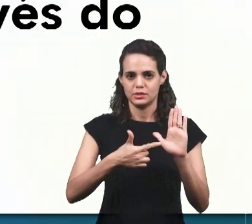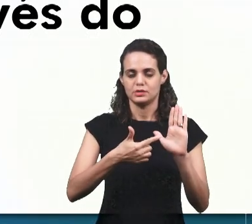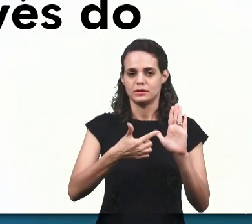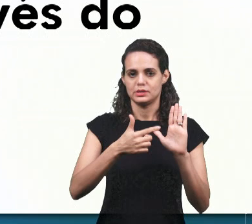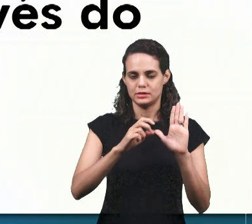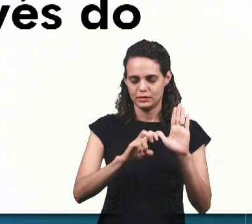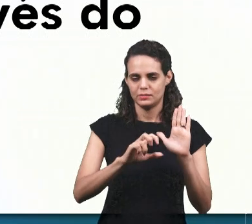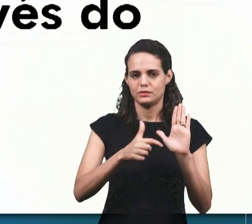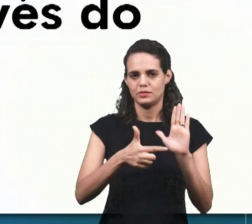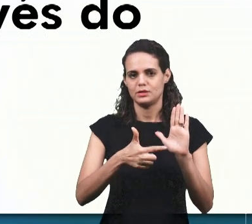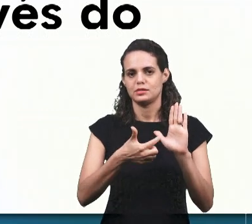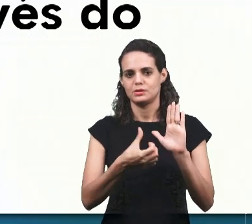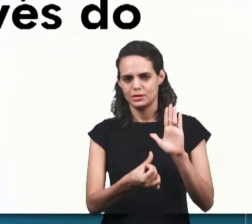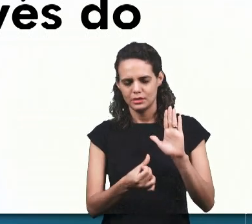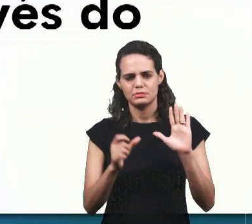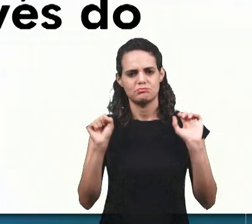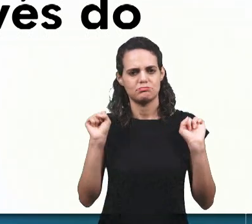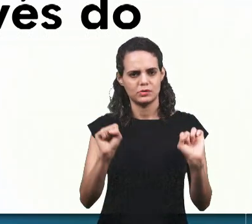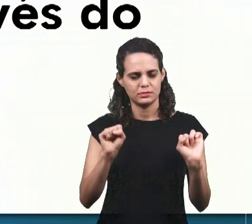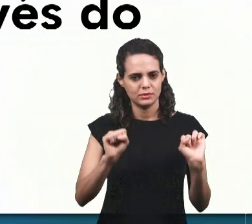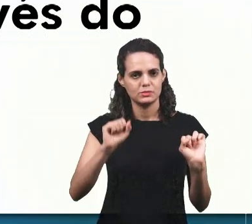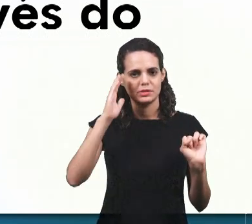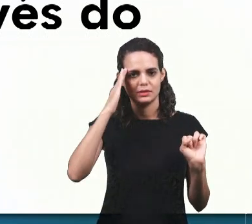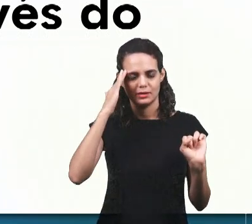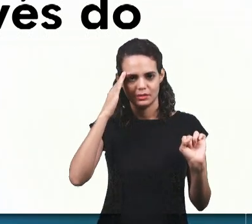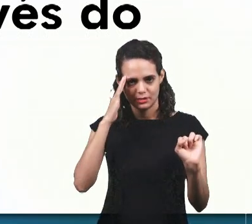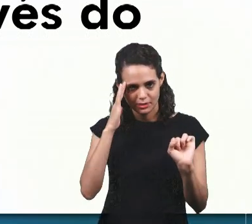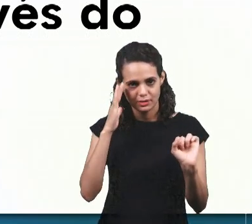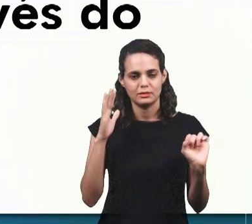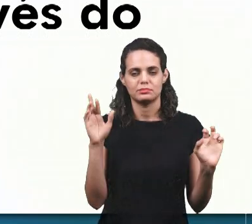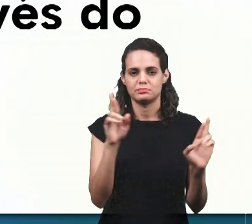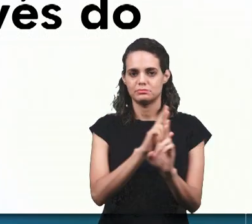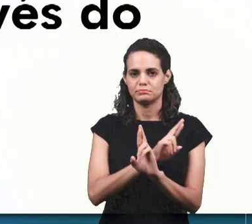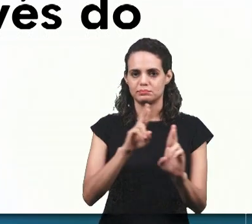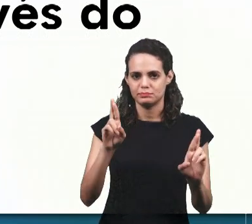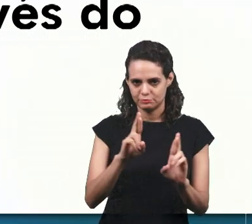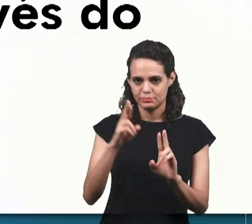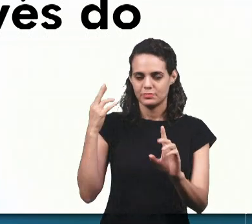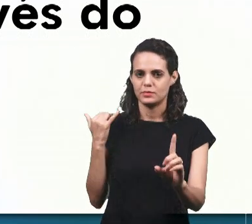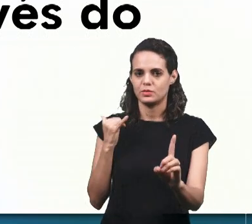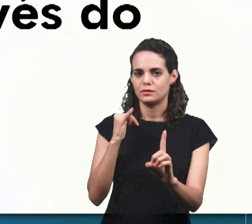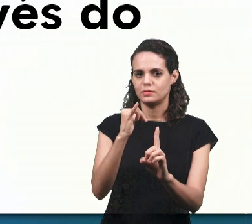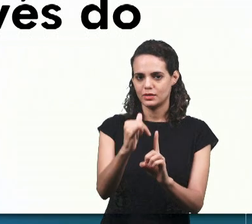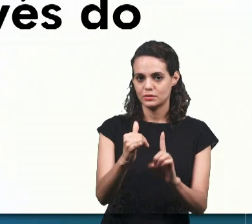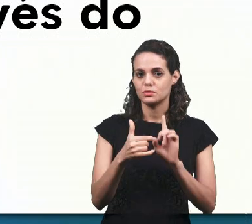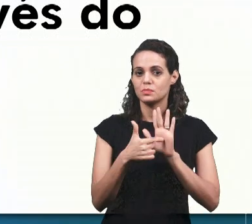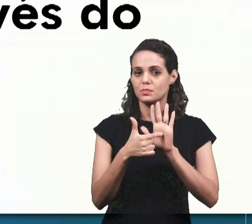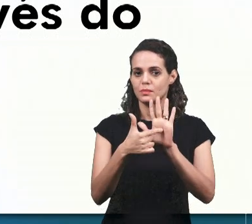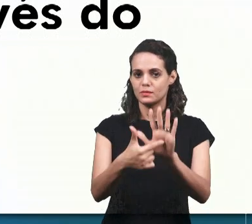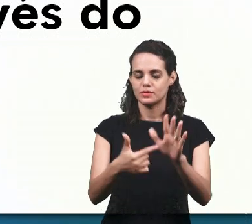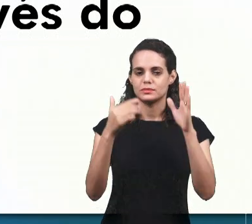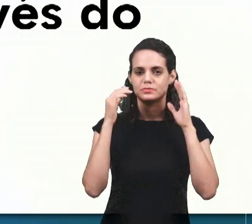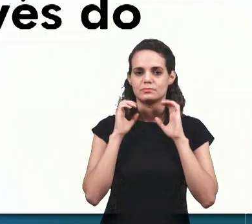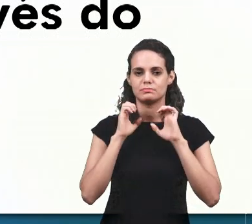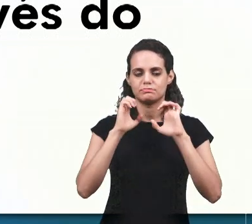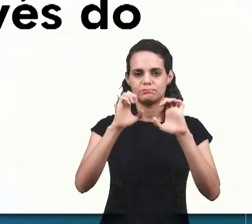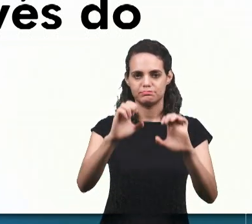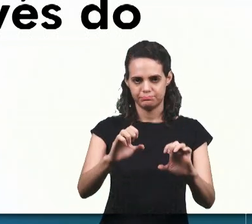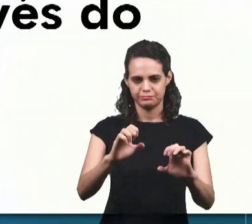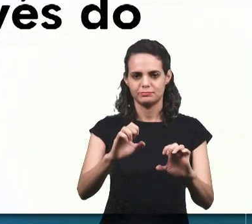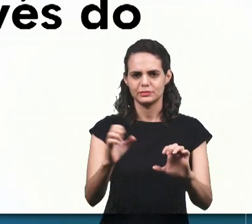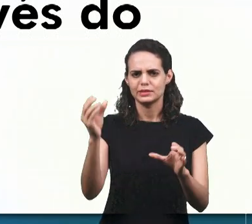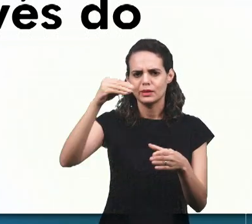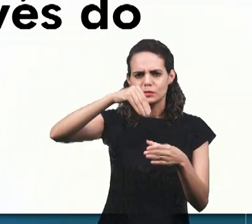établir la compréhension prophétique que présente l'Évangile comme un projet qui enveloppe toute